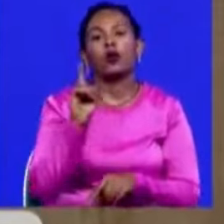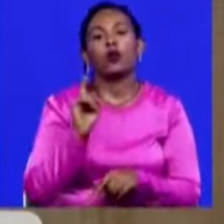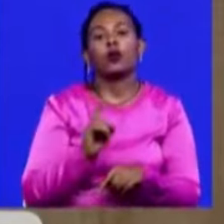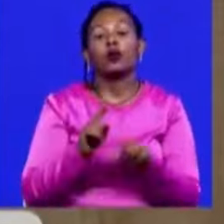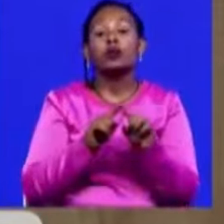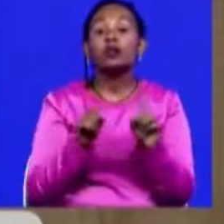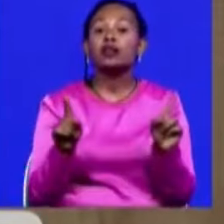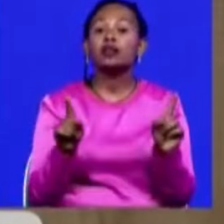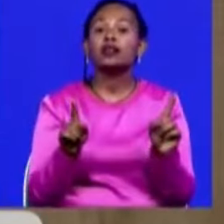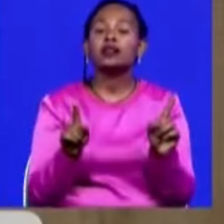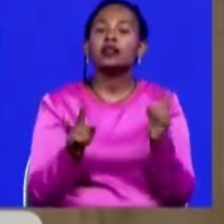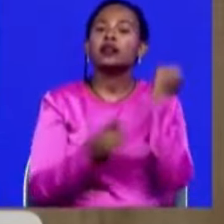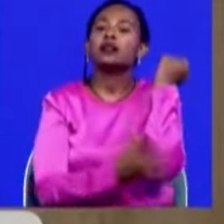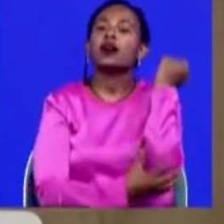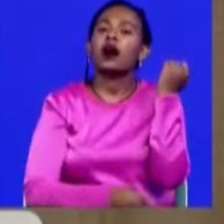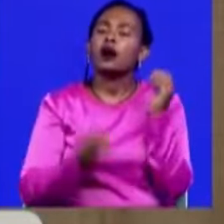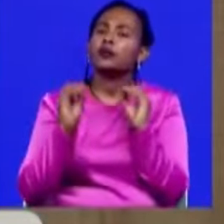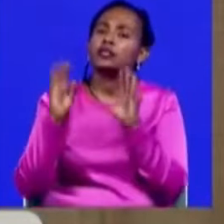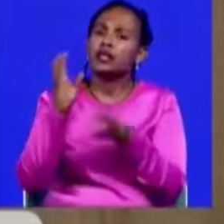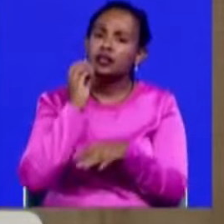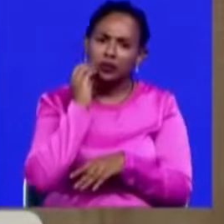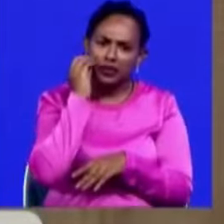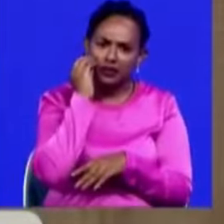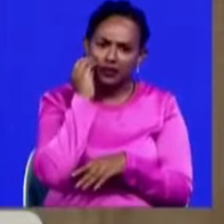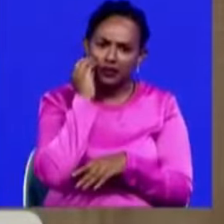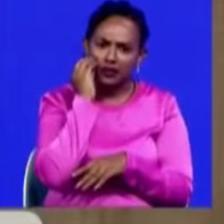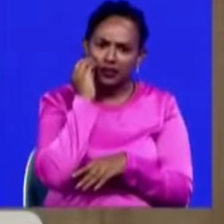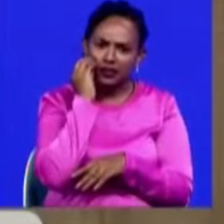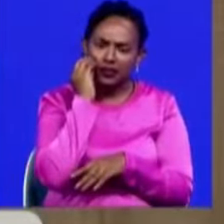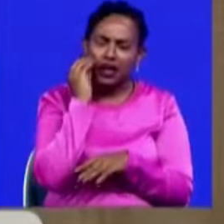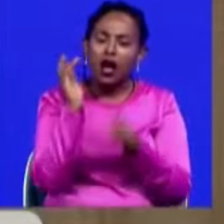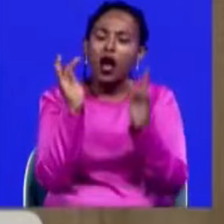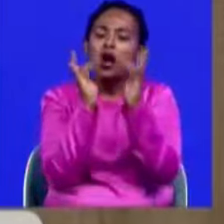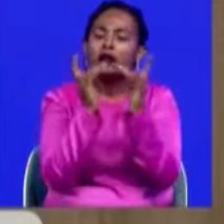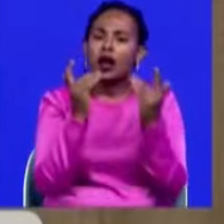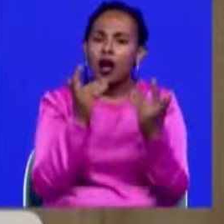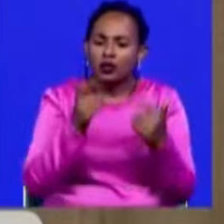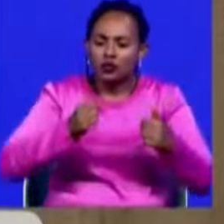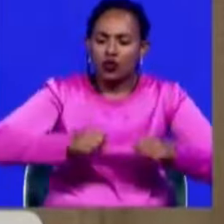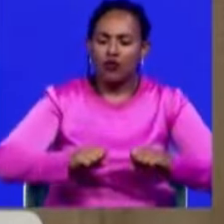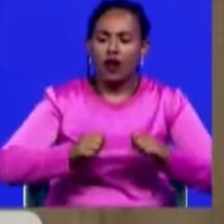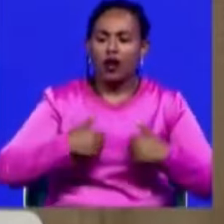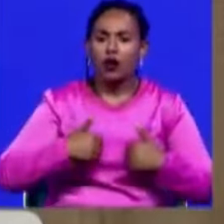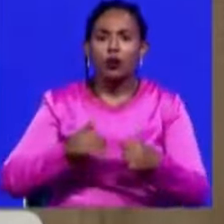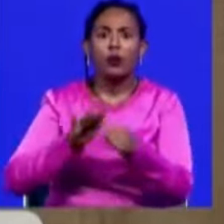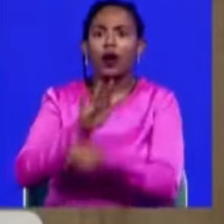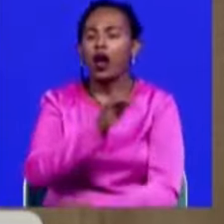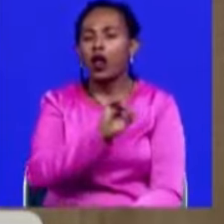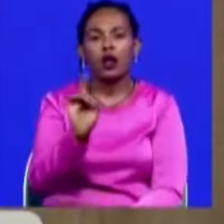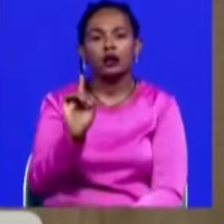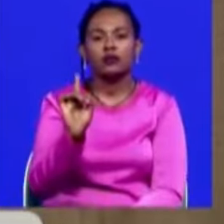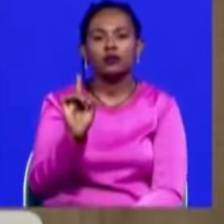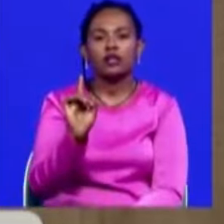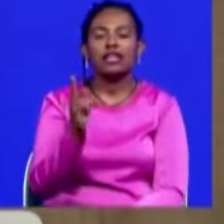ነገር ግን ለድሃ የሚሰጥ ቤት አልጋ ካለው ሶፋ ካለው ይበቃል አላልንም።